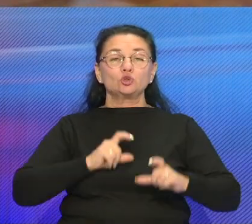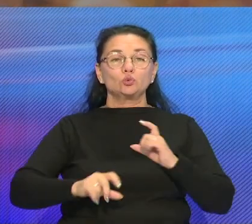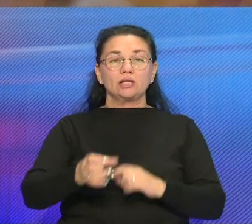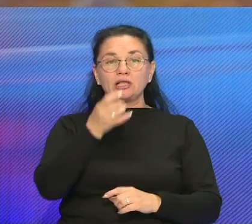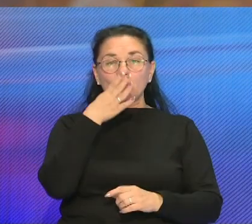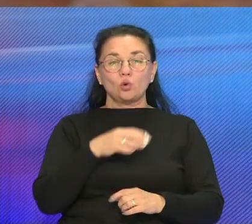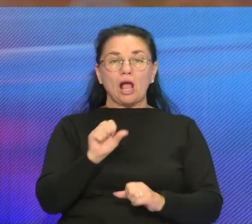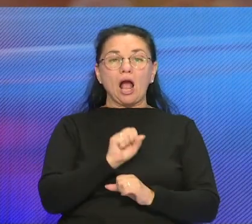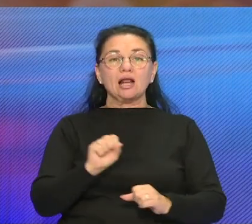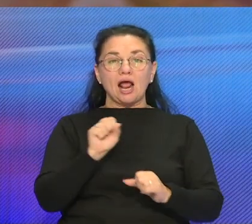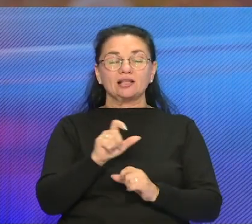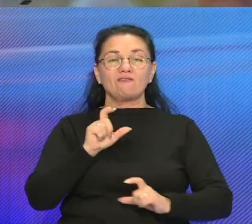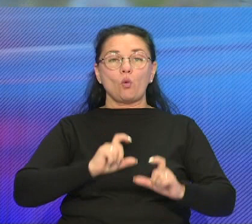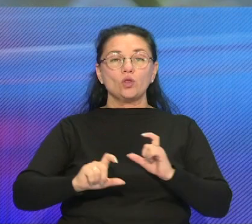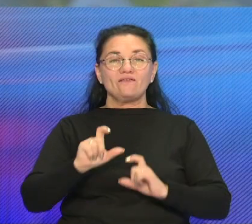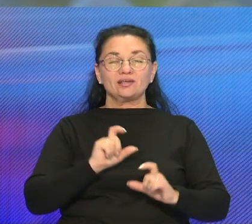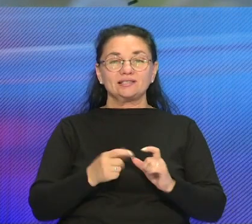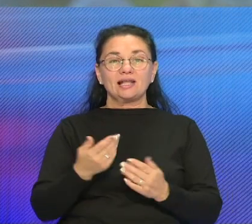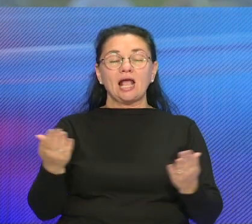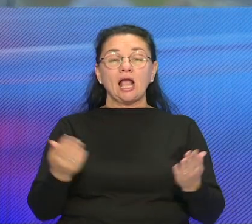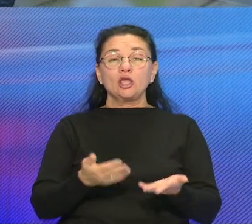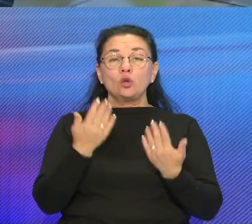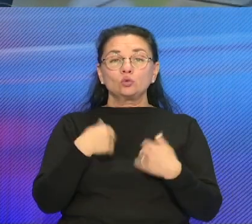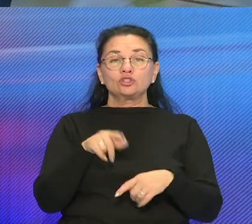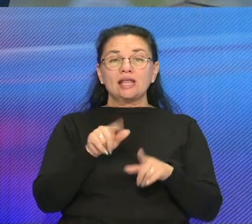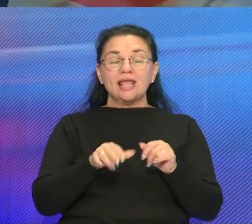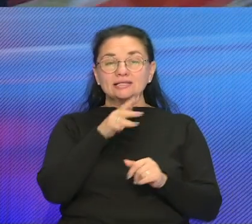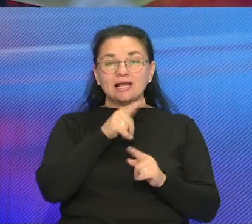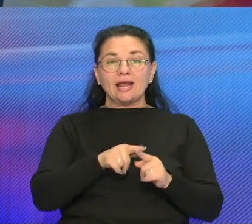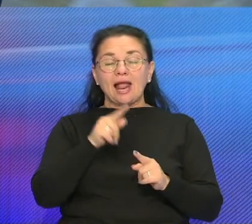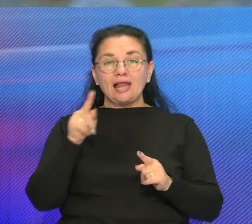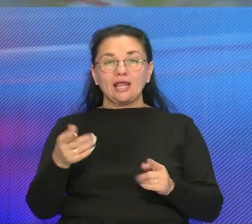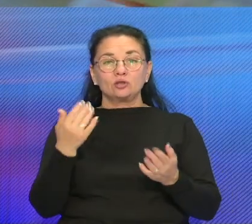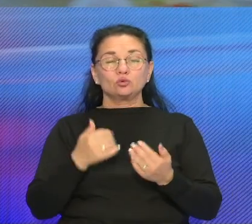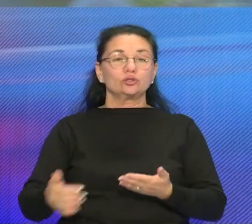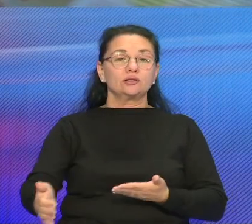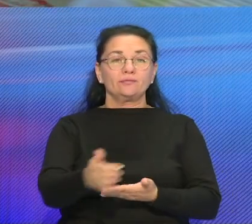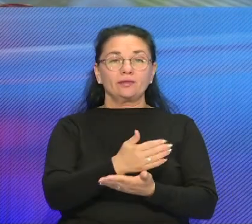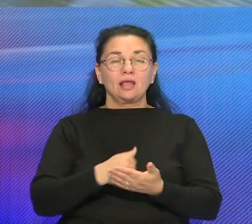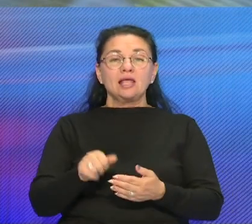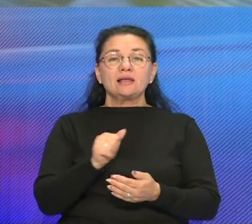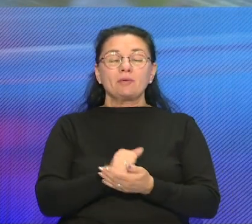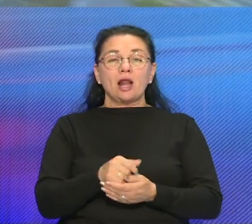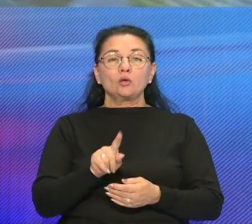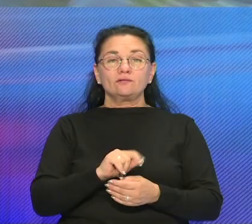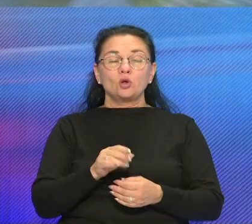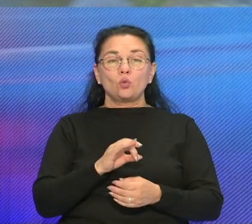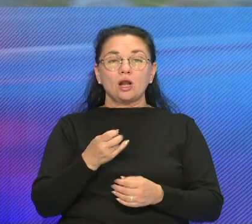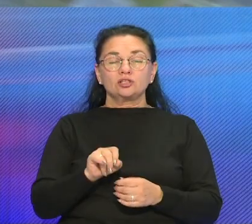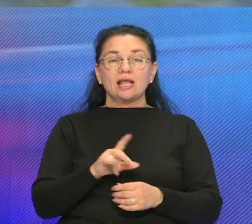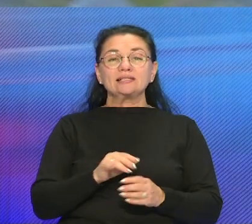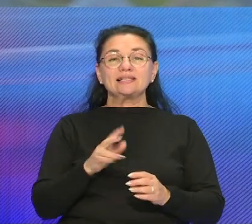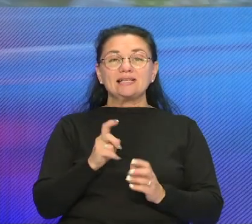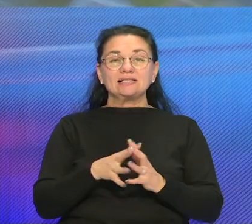Гродзенскага аграрнага універсітэта, якія вось ужо некалькі гадоў запар заняты на ўборцы буякоў у адной з гаспадарак Гродзенскага